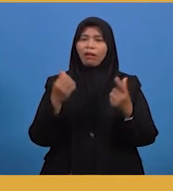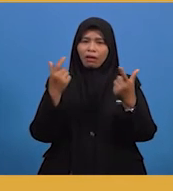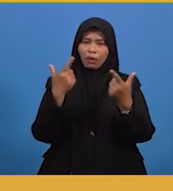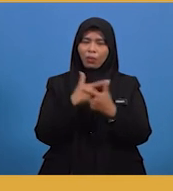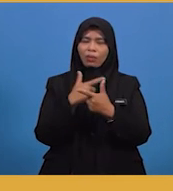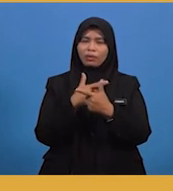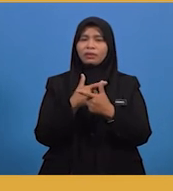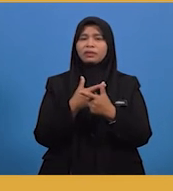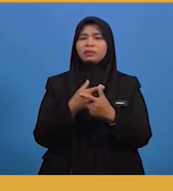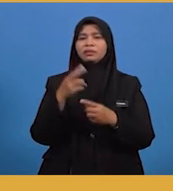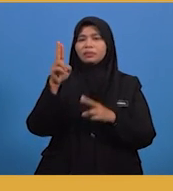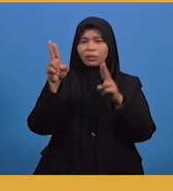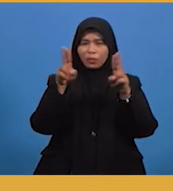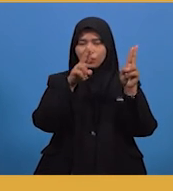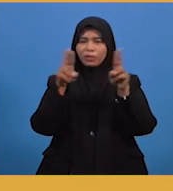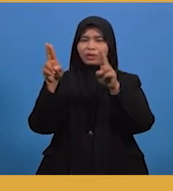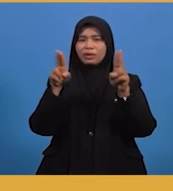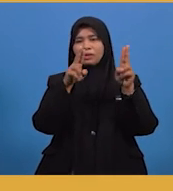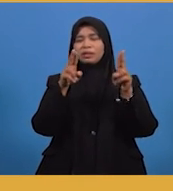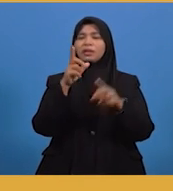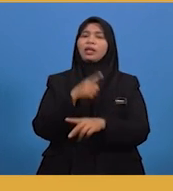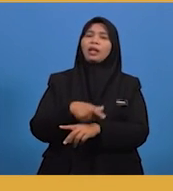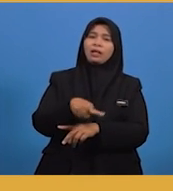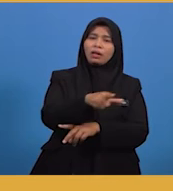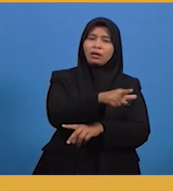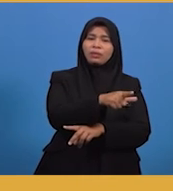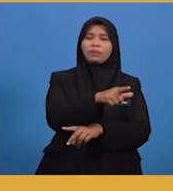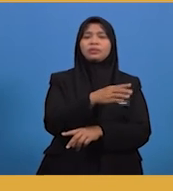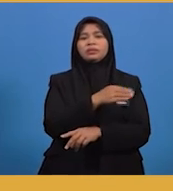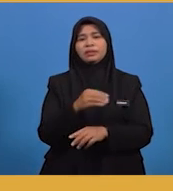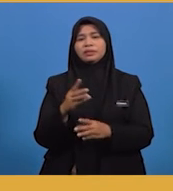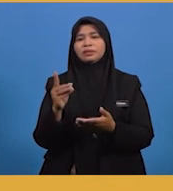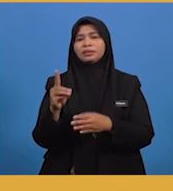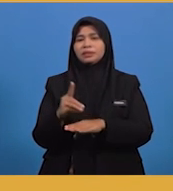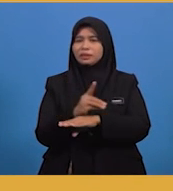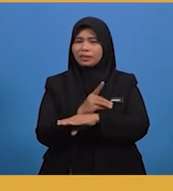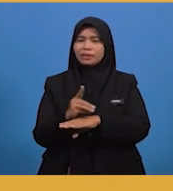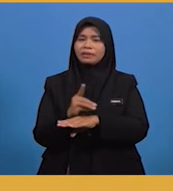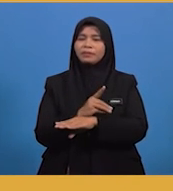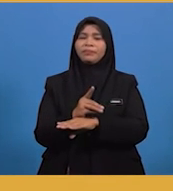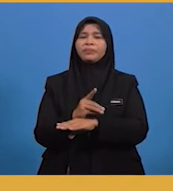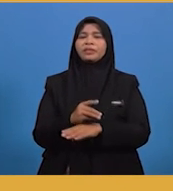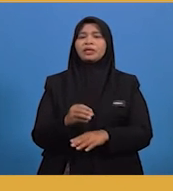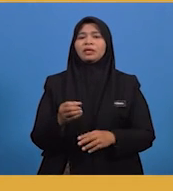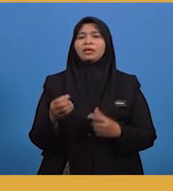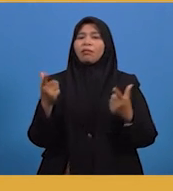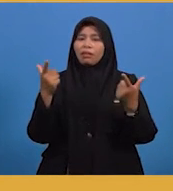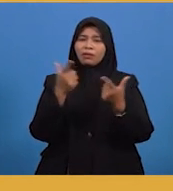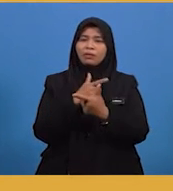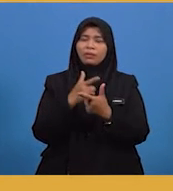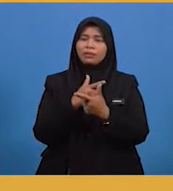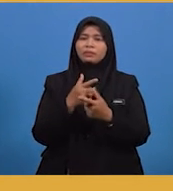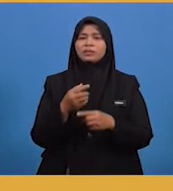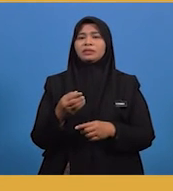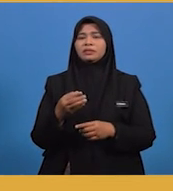serangan melalui udara, laut dan darat. Serangan Jepun ke